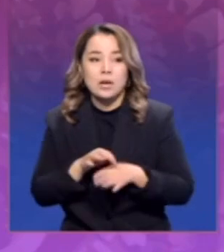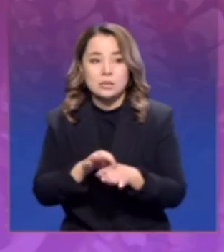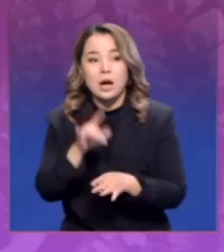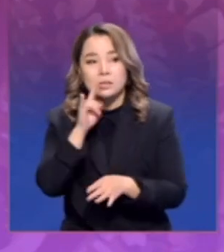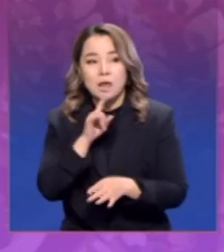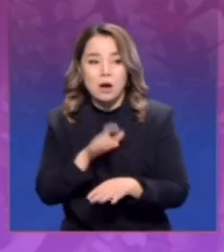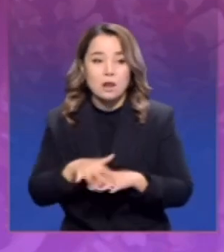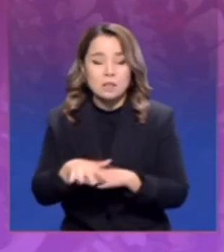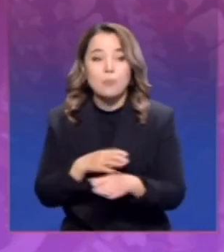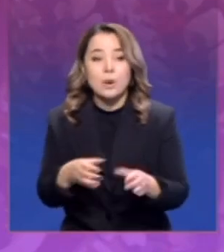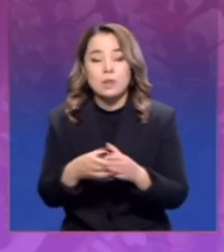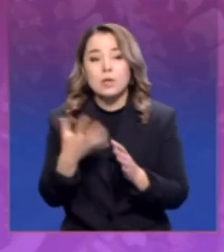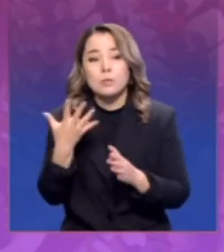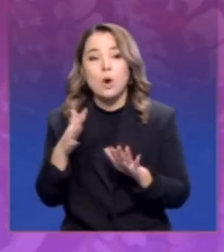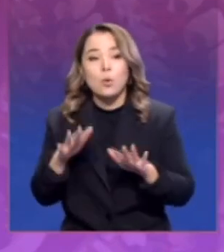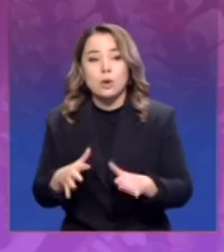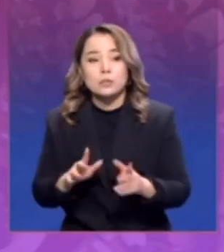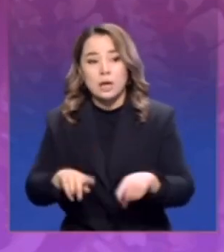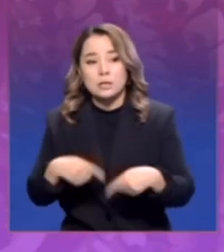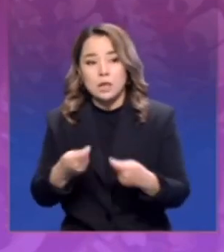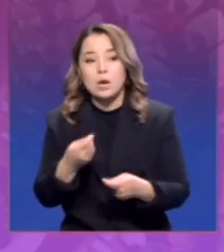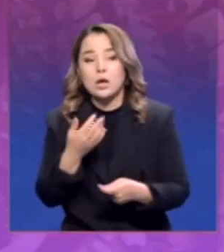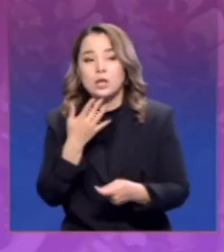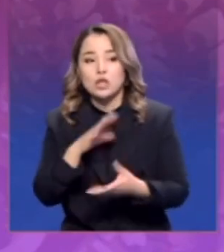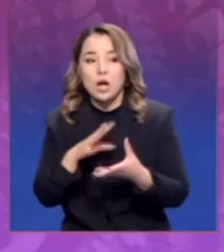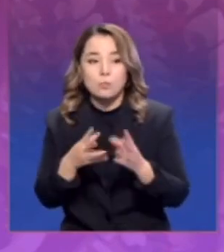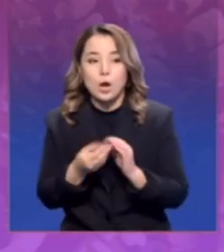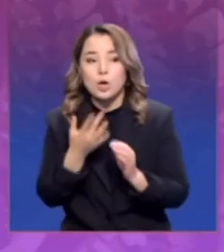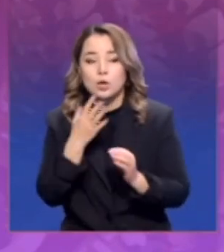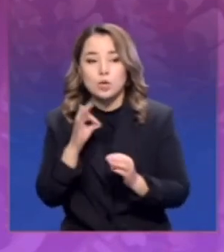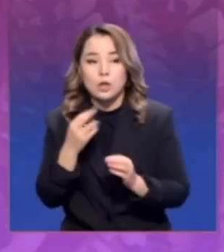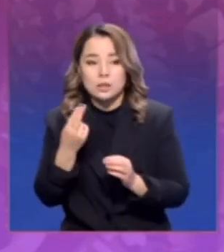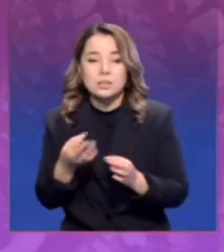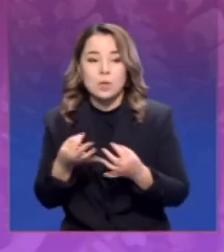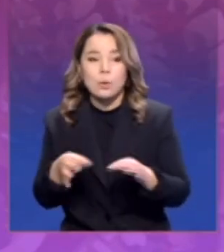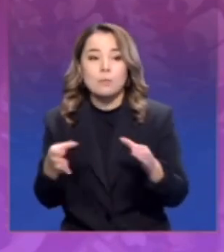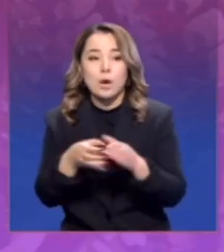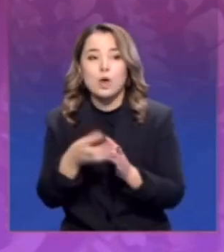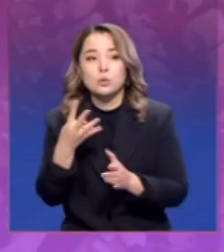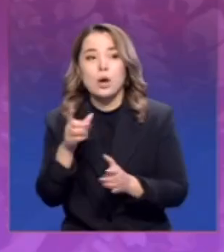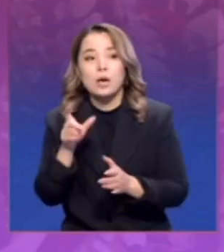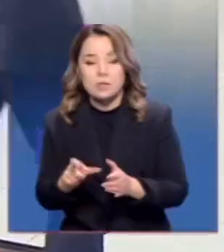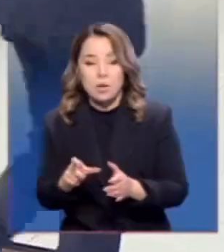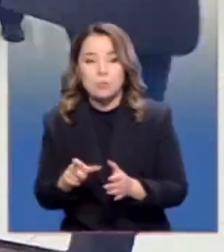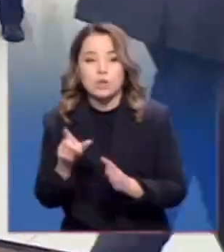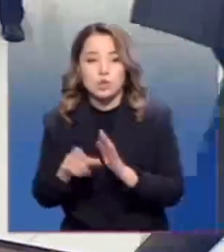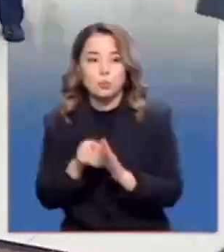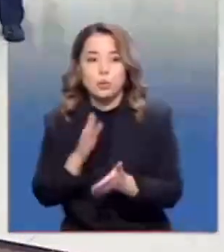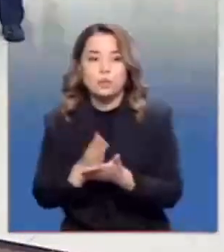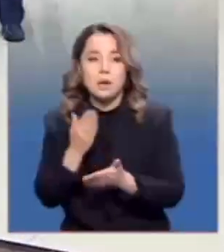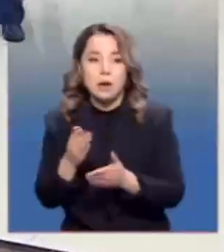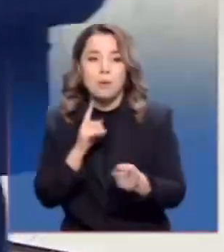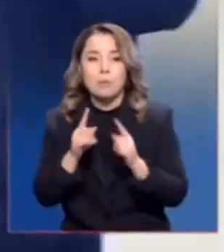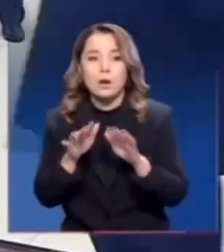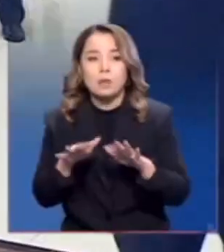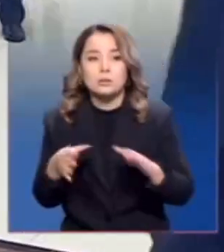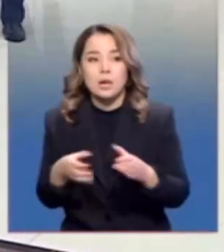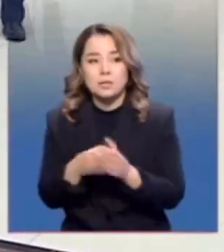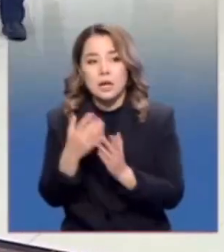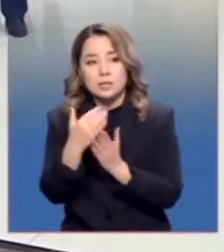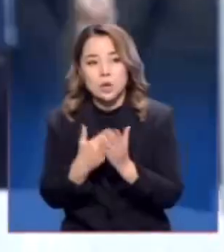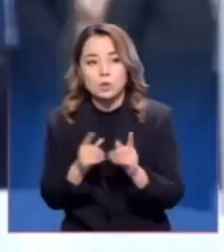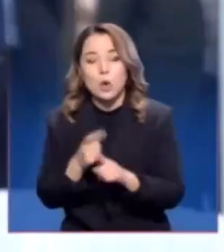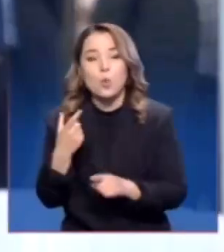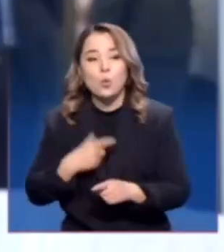халық партиясына 5 орын берілсе, жалпы ұлттық социал-демократиялық партиясынан 4 адам депутат болды. Парламентке партиялық тізіммен ғана